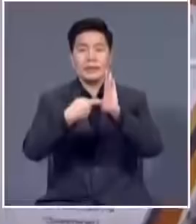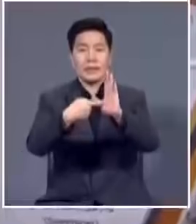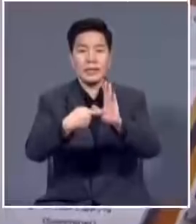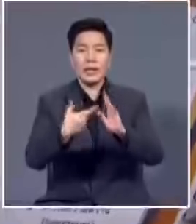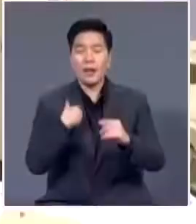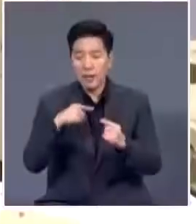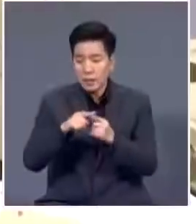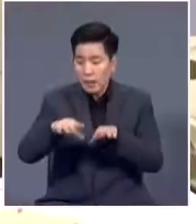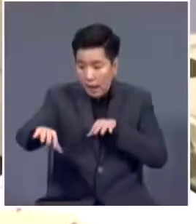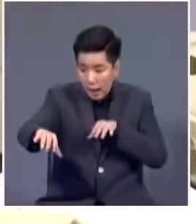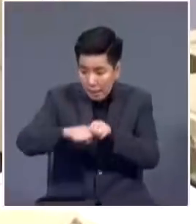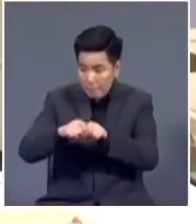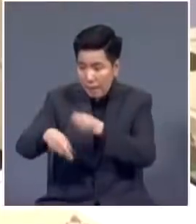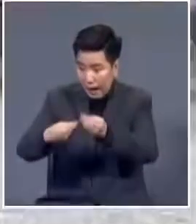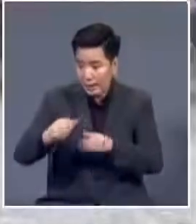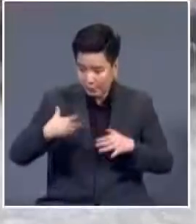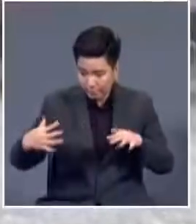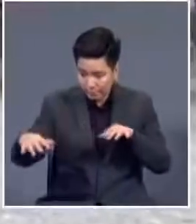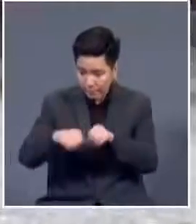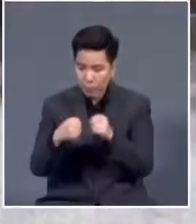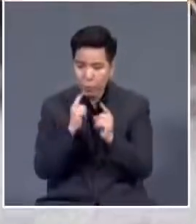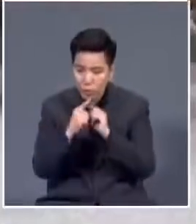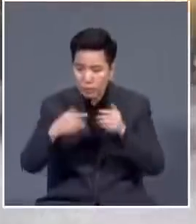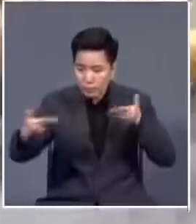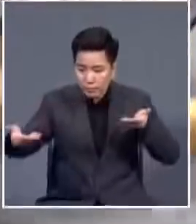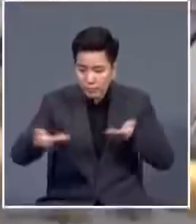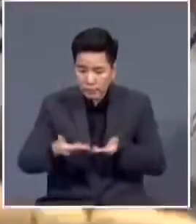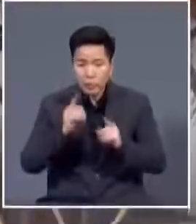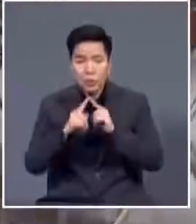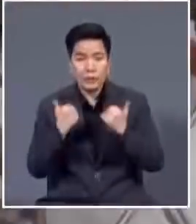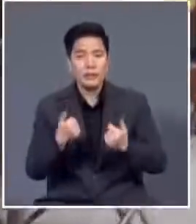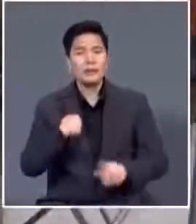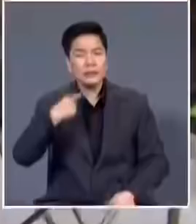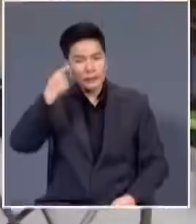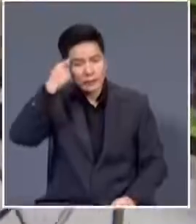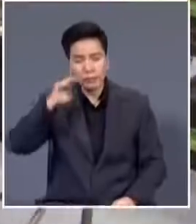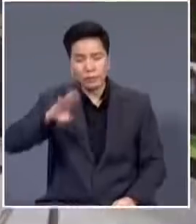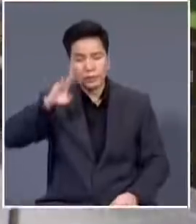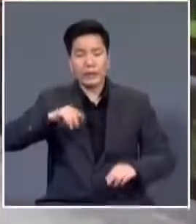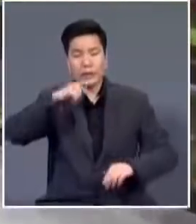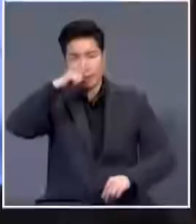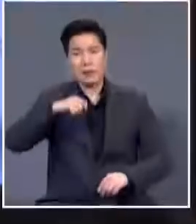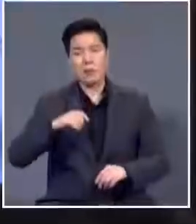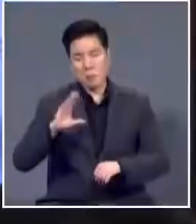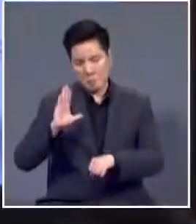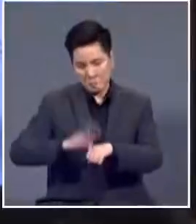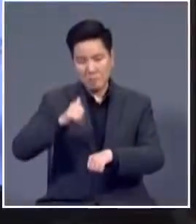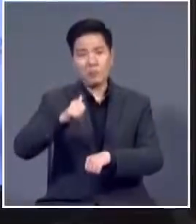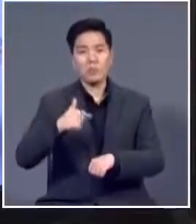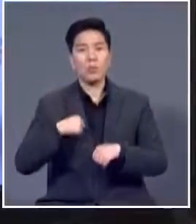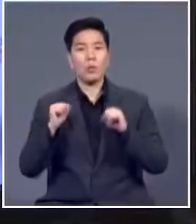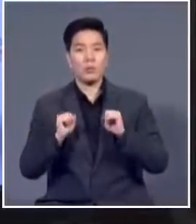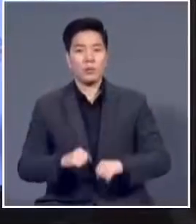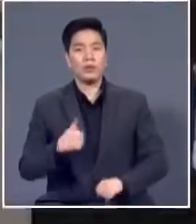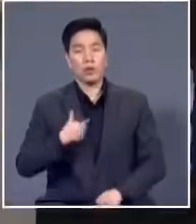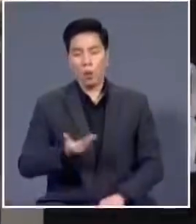ทชิ่งผู้ซื้อและผู้ขายโดยตรงซึ่งจะต้องเล่นเป็นการทั้งสองฝ่ายนะครับผมเชื่อมั่นว่าภาคเอกชนไทยมีความสามารถมีศักยภาพผมขอให้ทุ